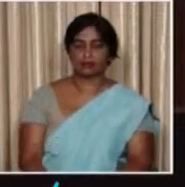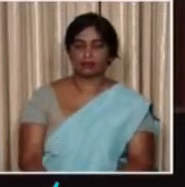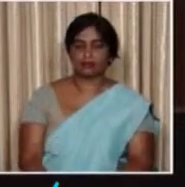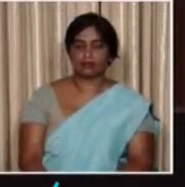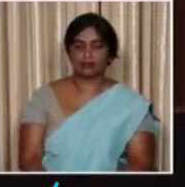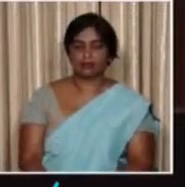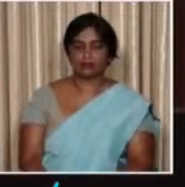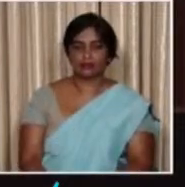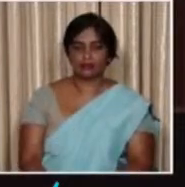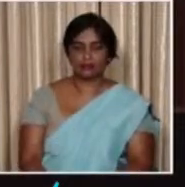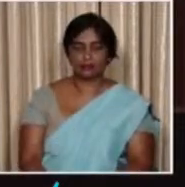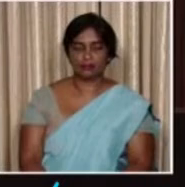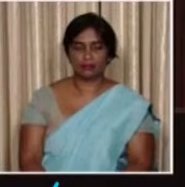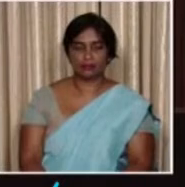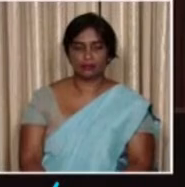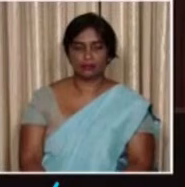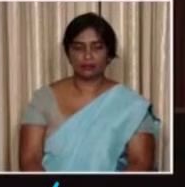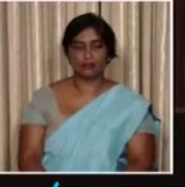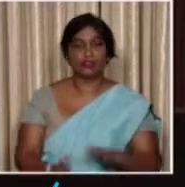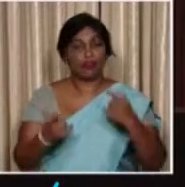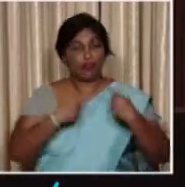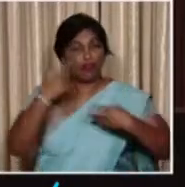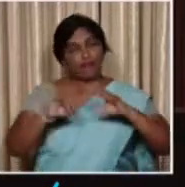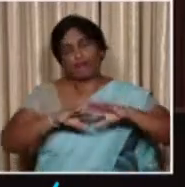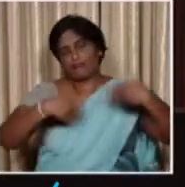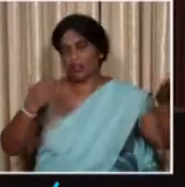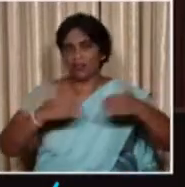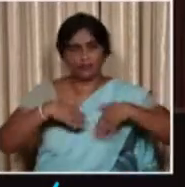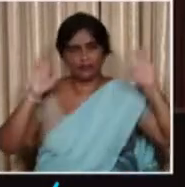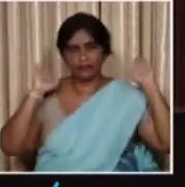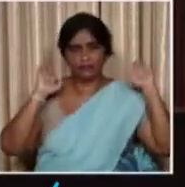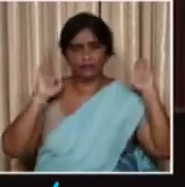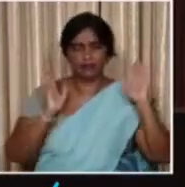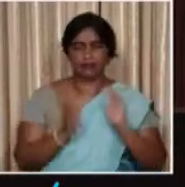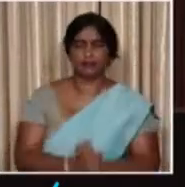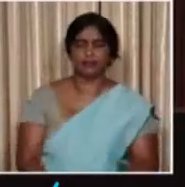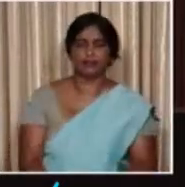වෙනම වශයෙන් වෙනම දිනයක් විවෘත කරගන්න විවාදයකට රාජ්‍ය ව්‍යවසායන